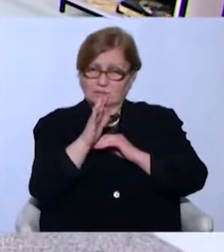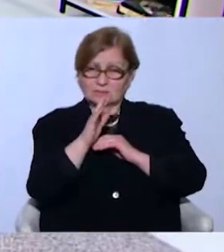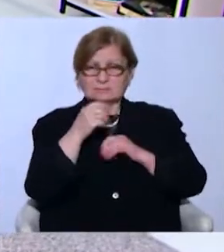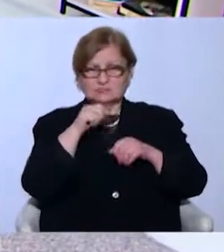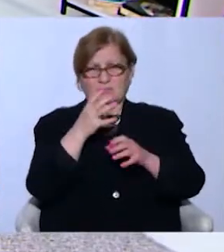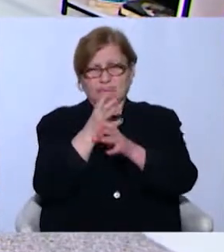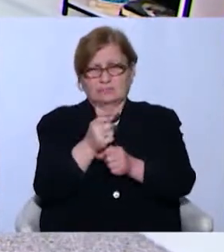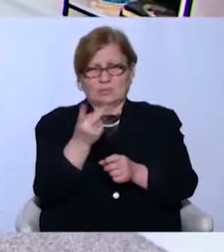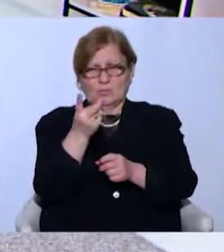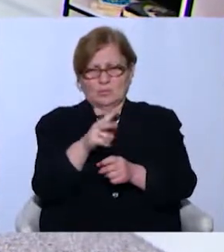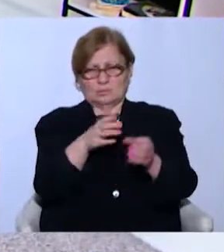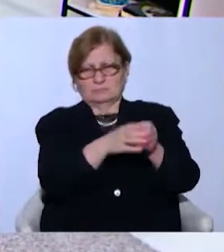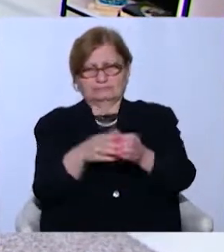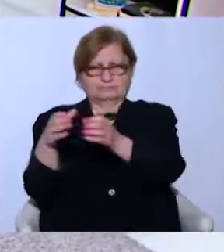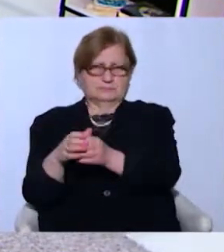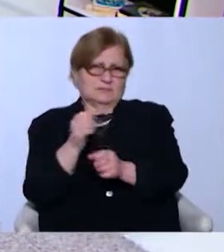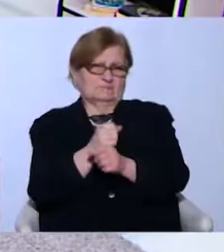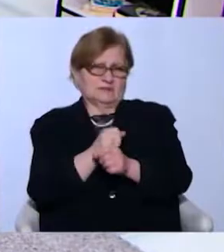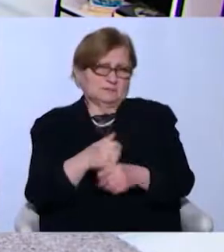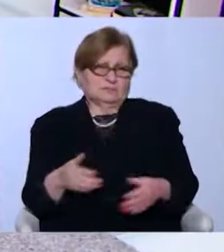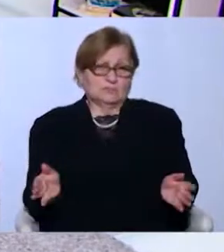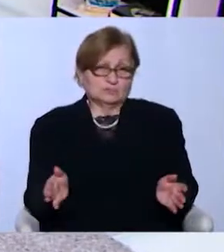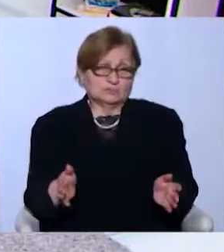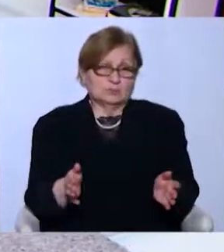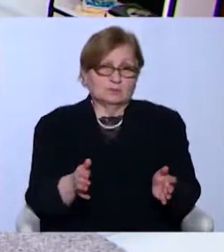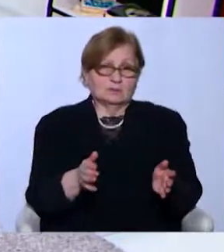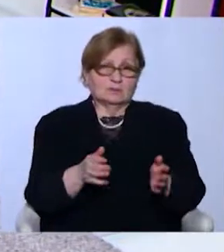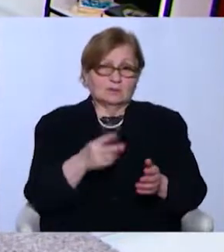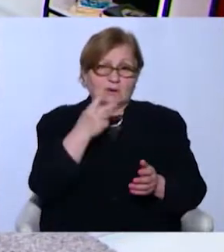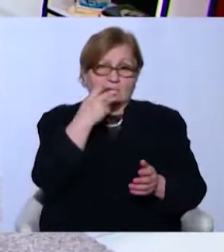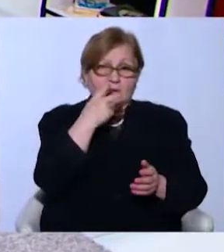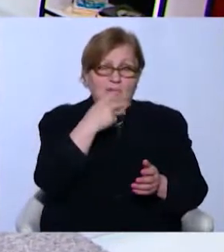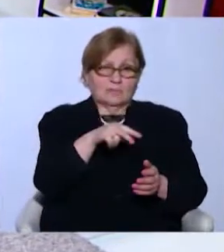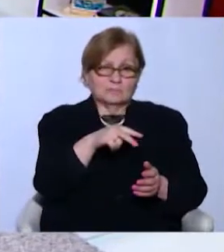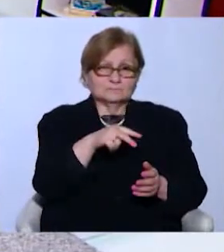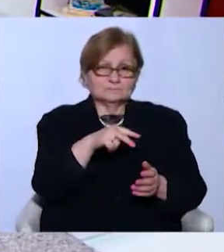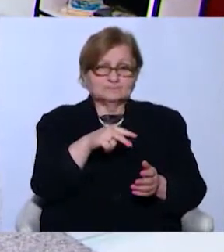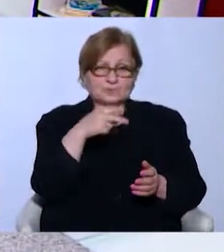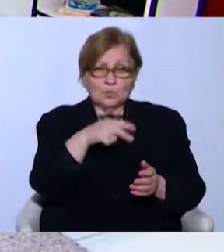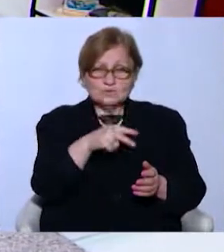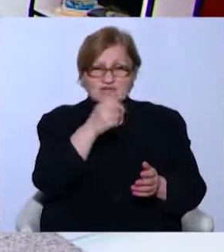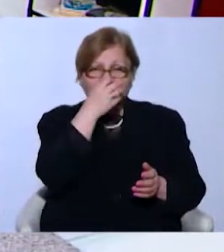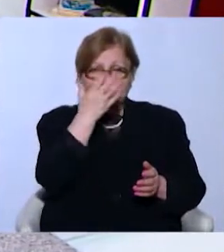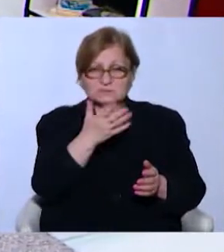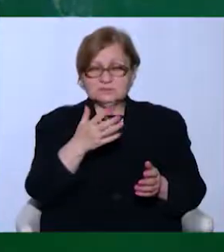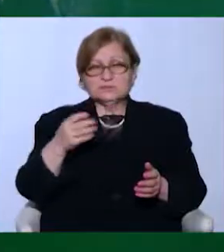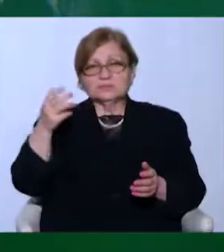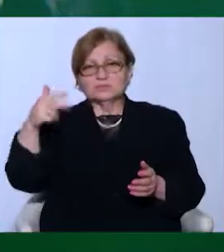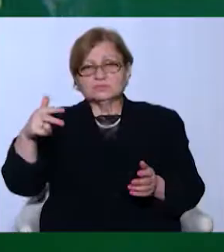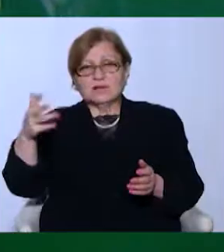შეიძლებოდა. აი მარტივი გითხარით, 20 ვარდი, 30 მიხაკი და ორი